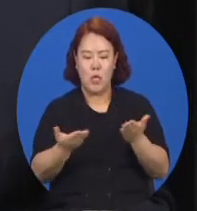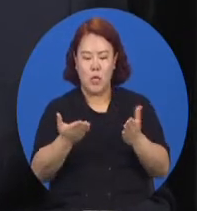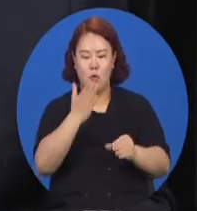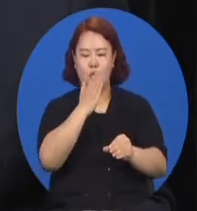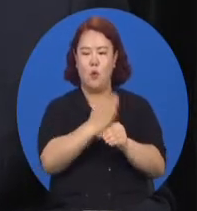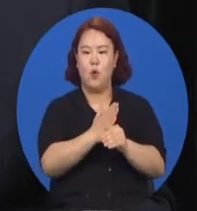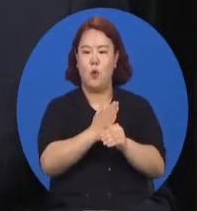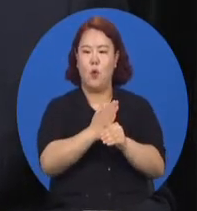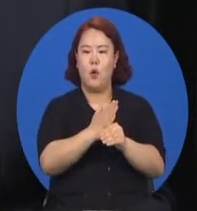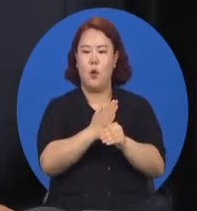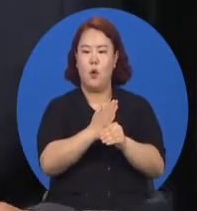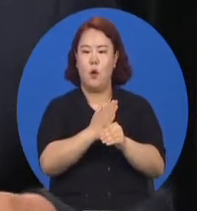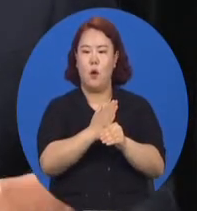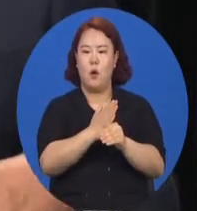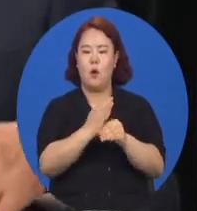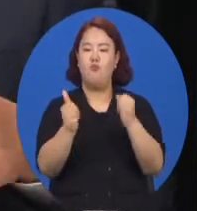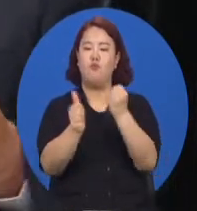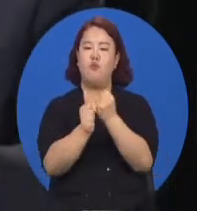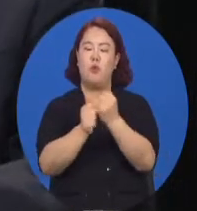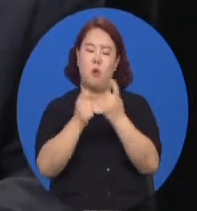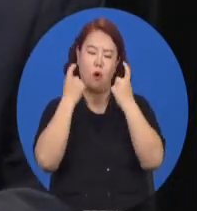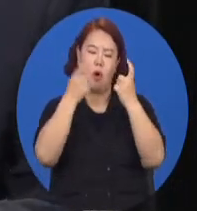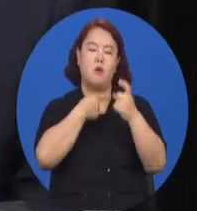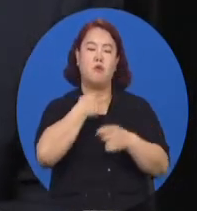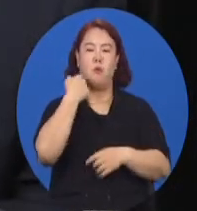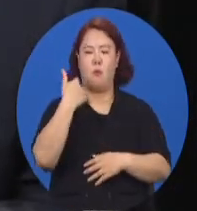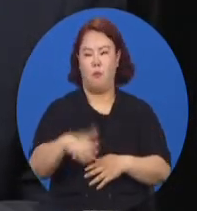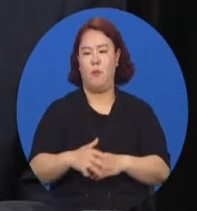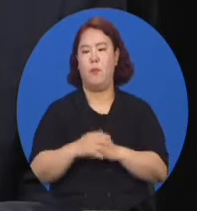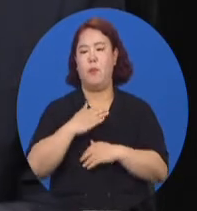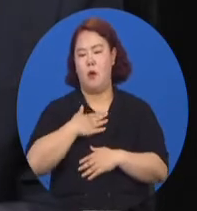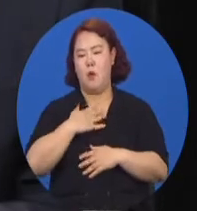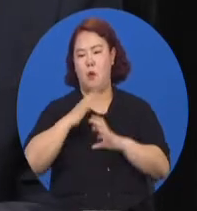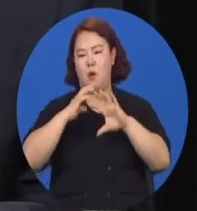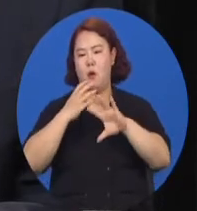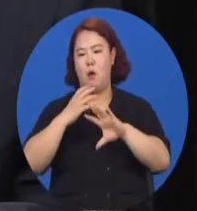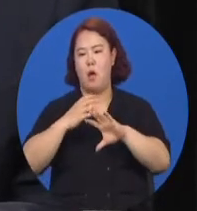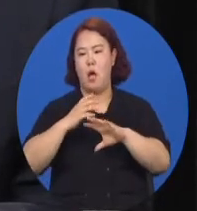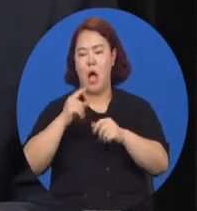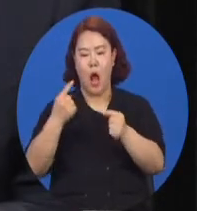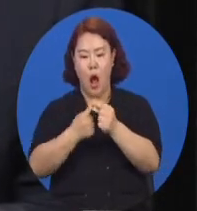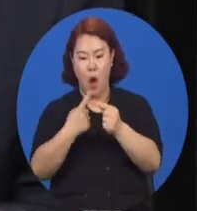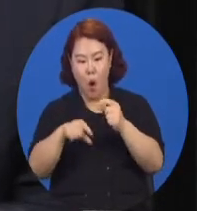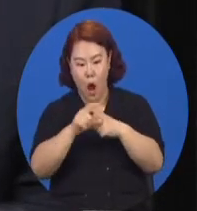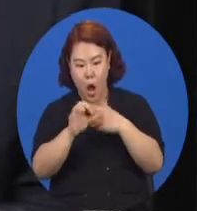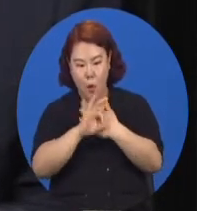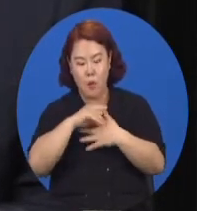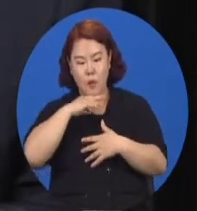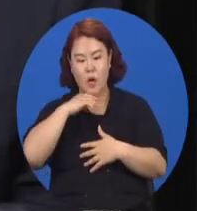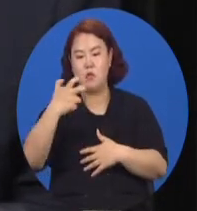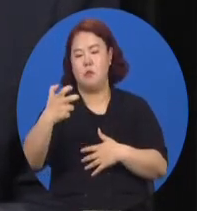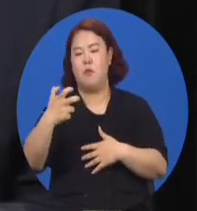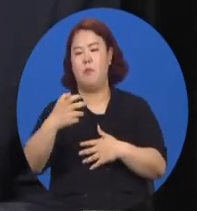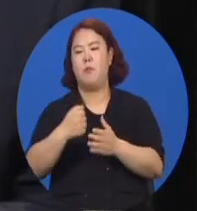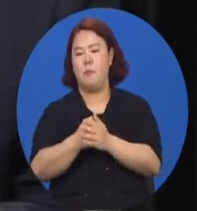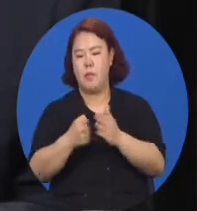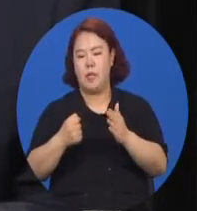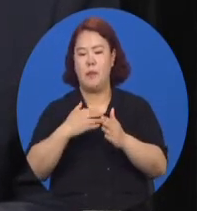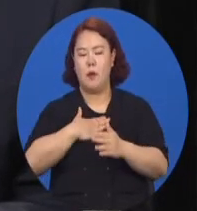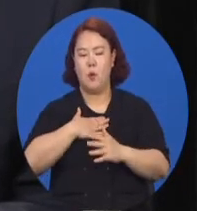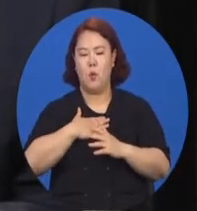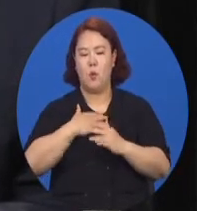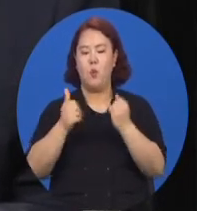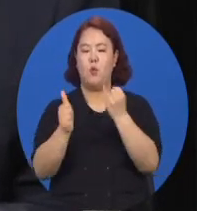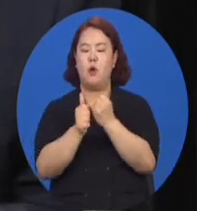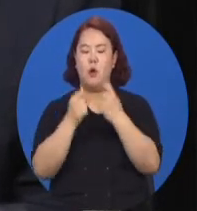하면 내 나이가 70이다. 나도 와이프 손잡고 해외여행도 가고 손주들 재롱을 보면서 여생을